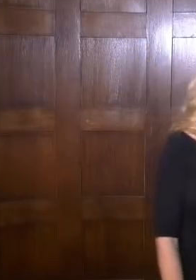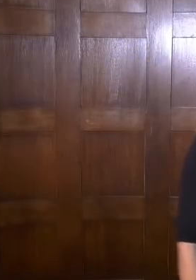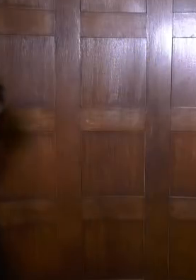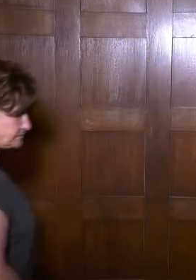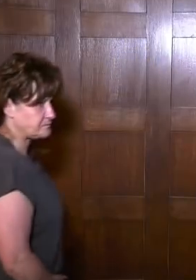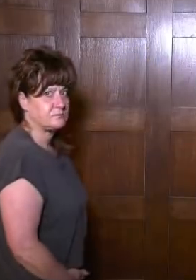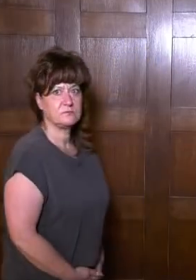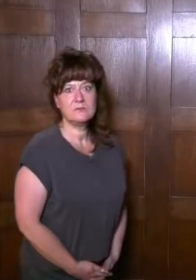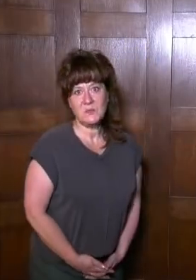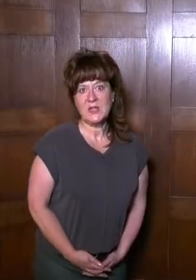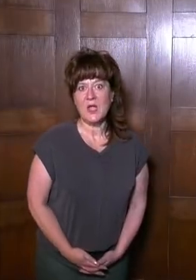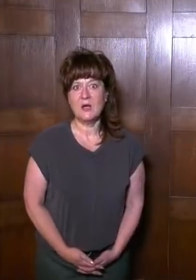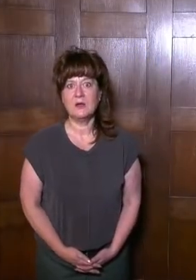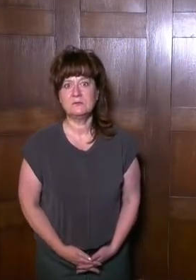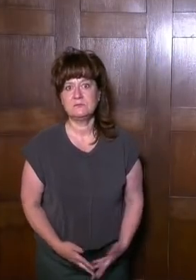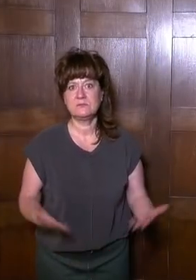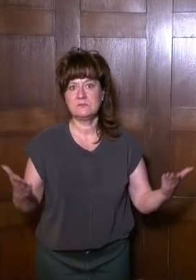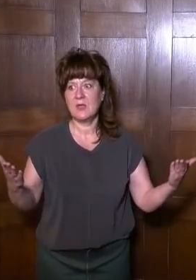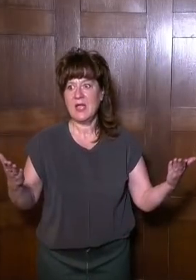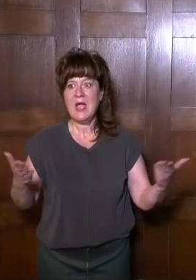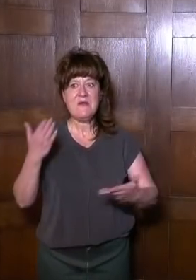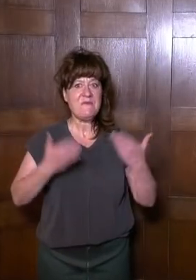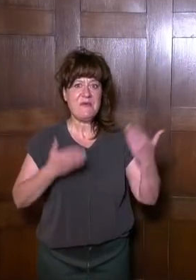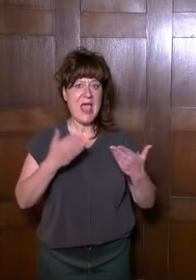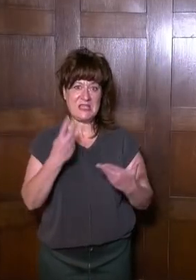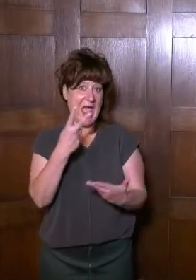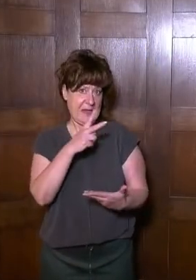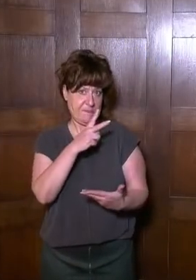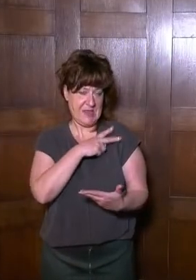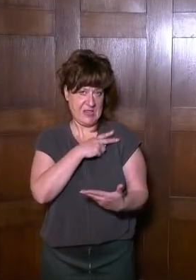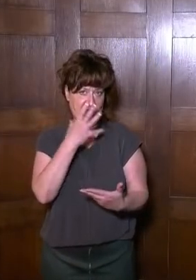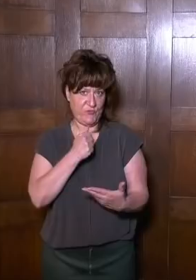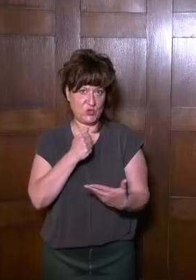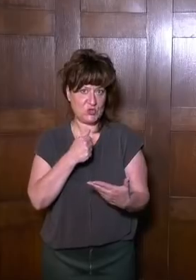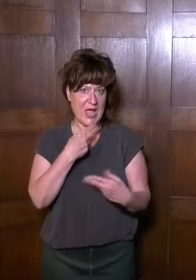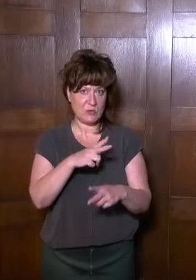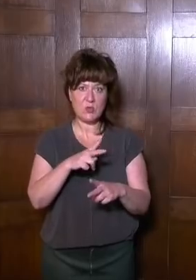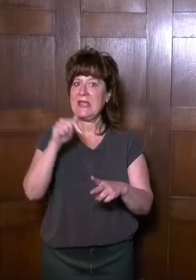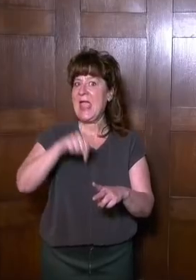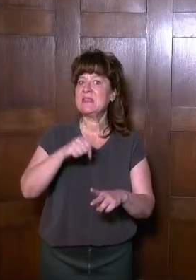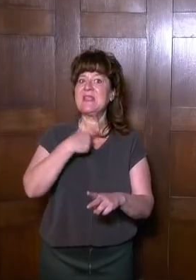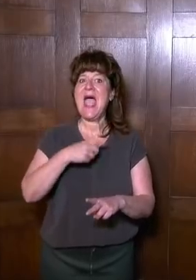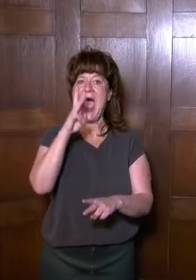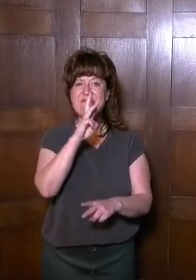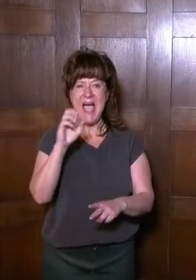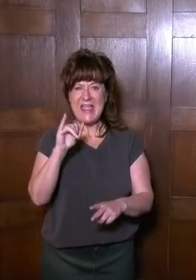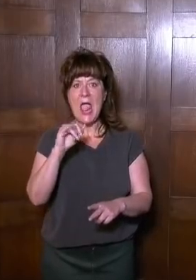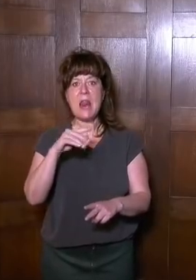Ja, könnte sein, dass jetzt jemand von den Ministern gleich antwortet, aber wir sammeln erstmal Herr Weigel und dann Frau Pallas und dann Herr